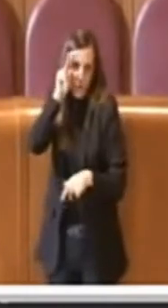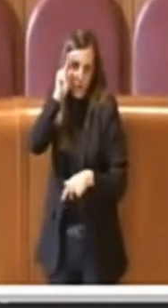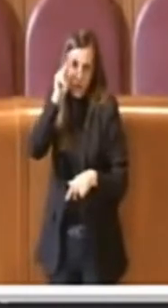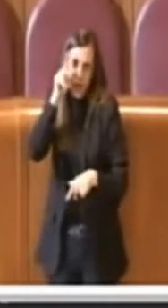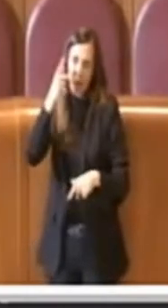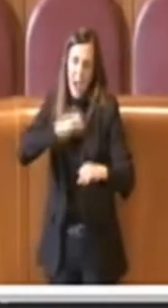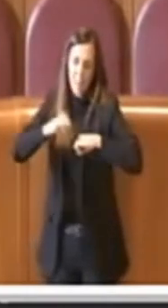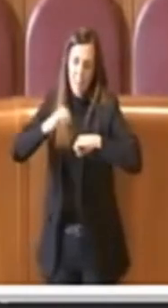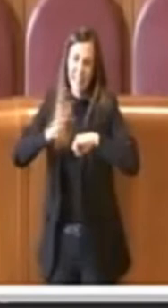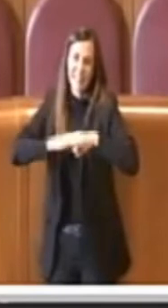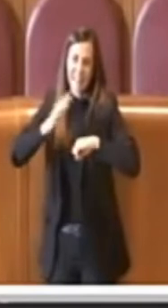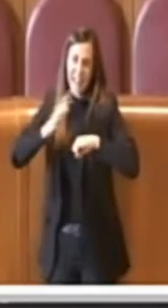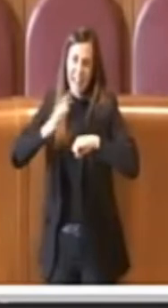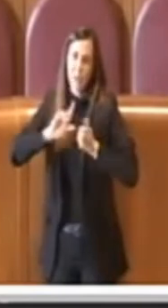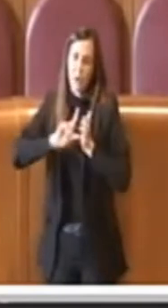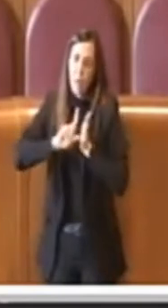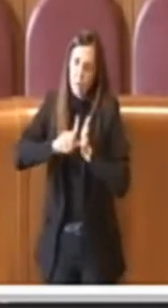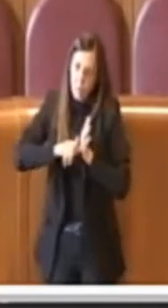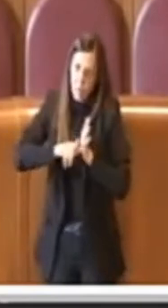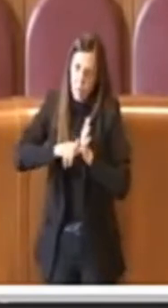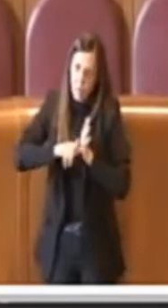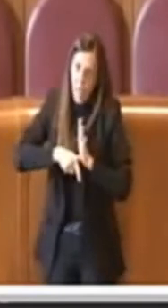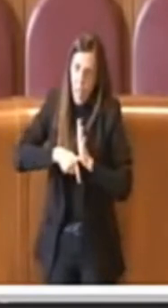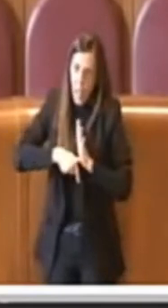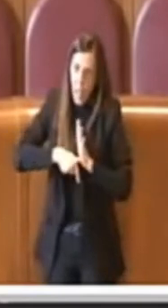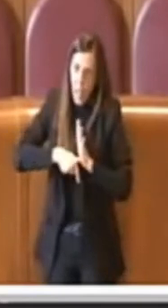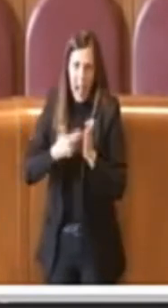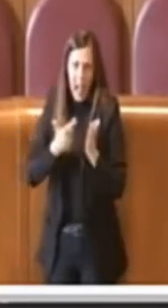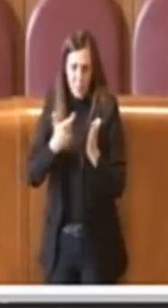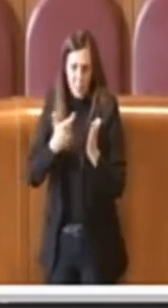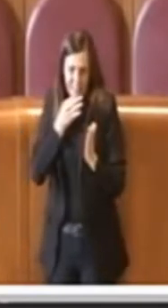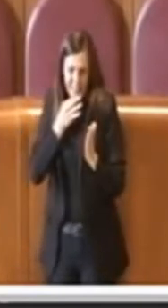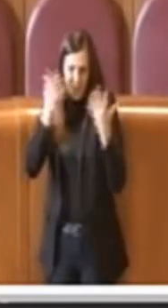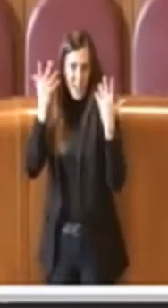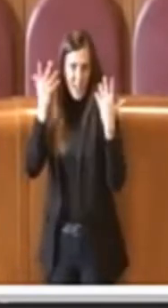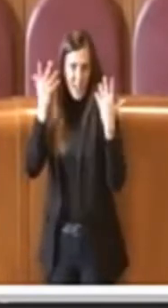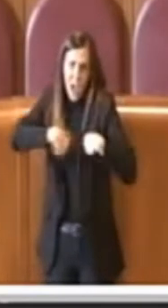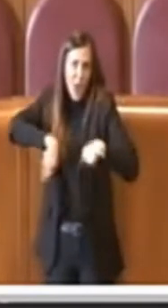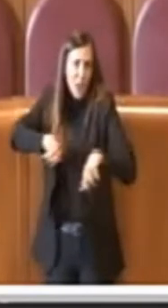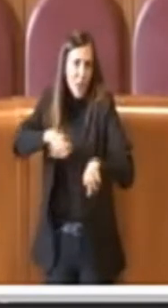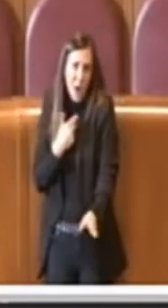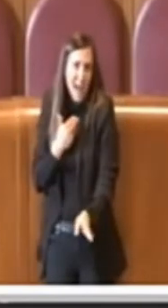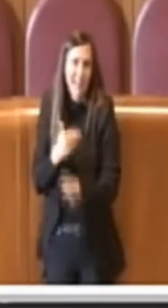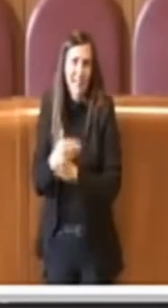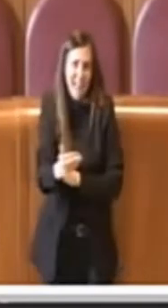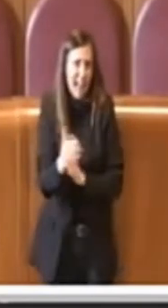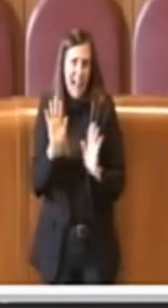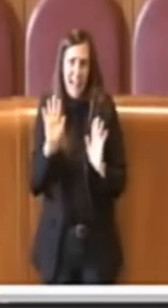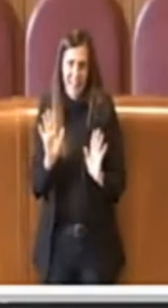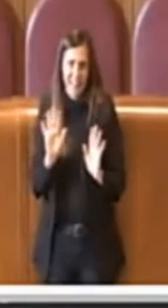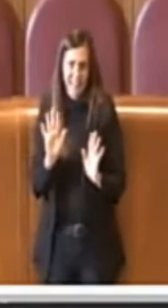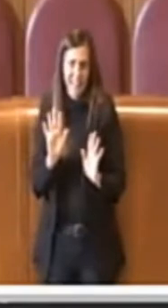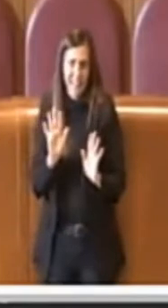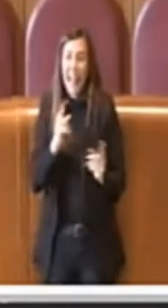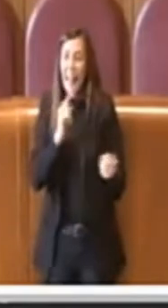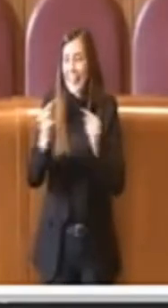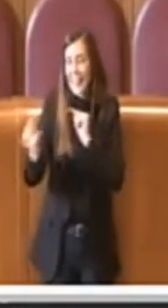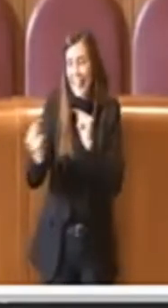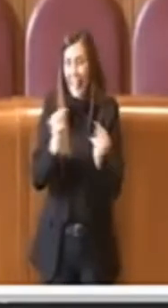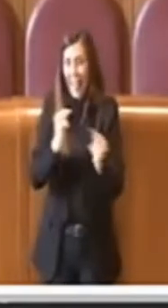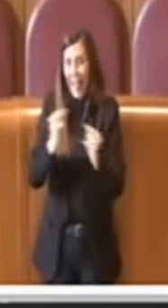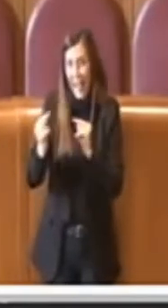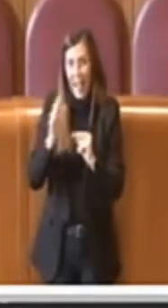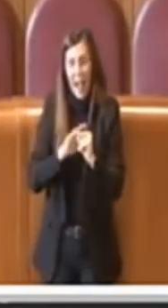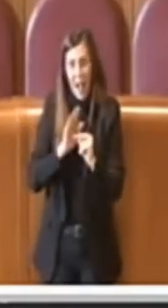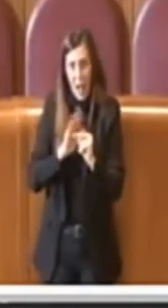dell'amministrazione, praticamente siamo già in ritardo su tutto, anche se vogliamo fare una linea tranviaria entro il 2025. Quindi chiaramente il dialogo, secondo